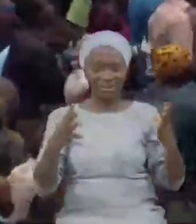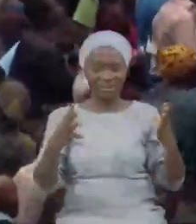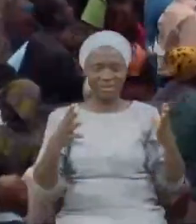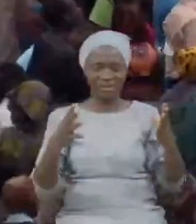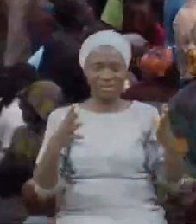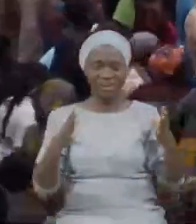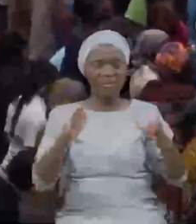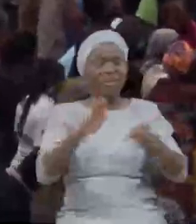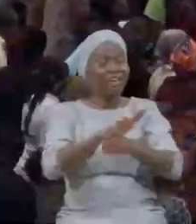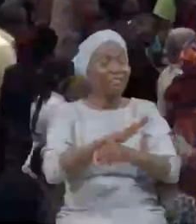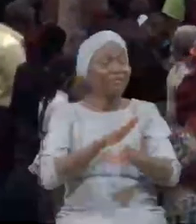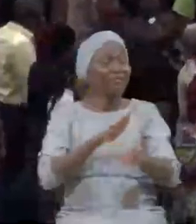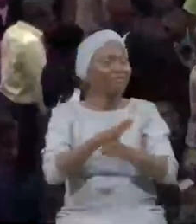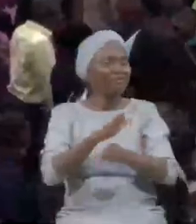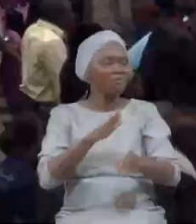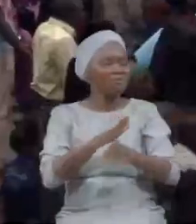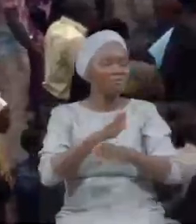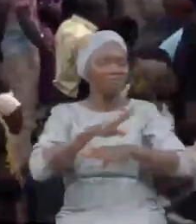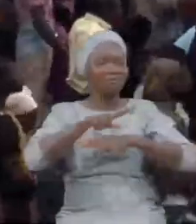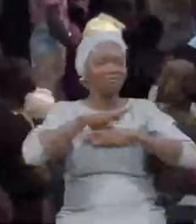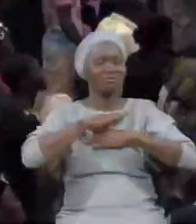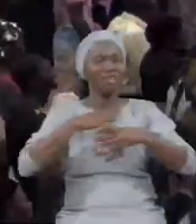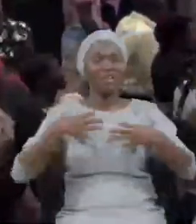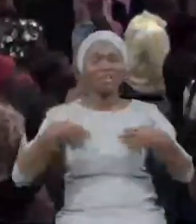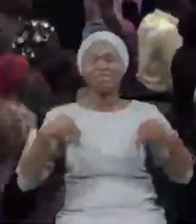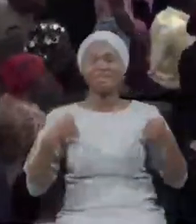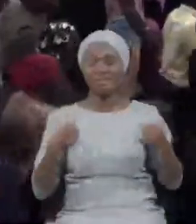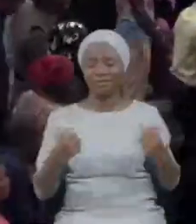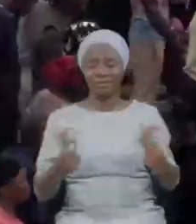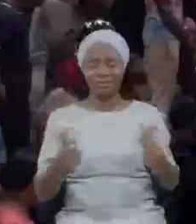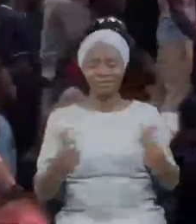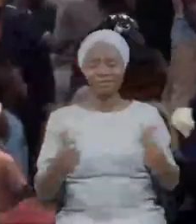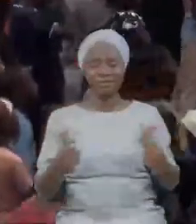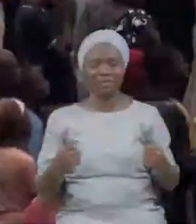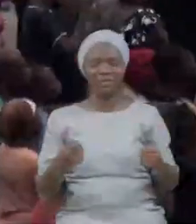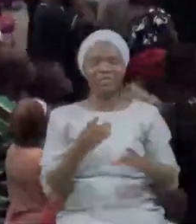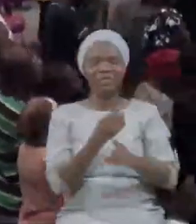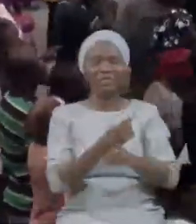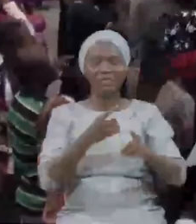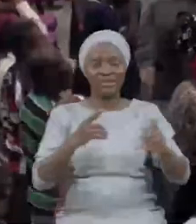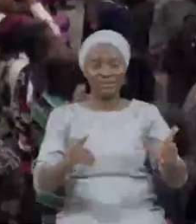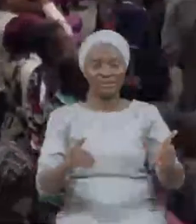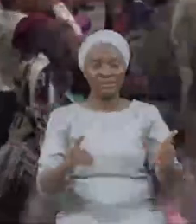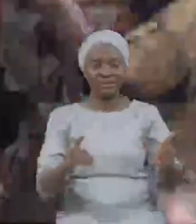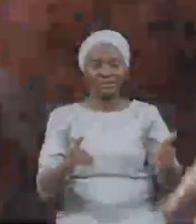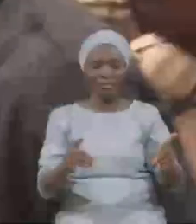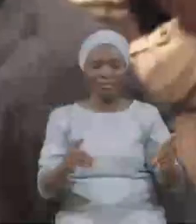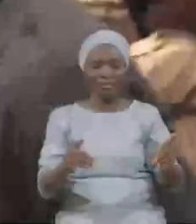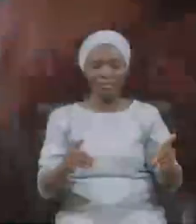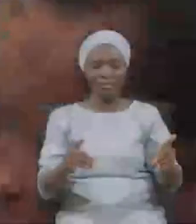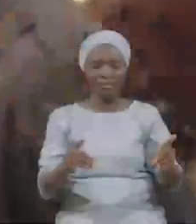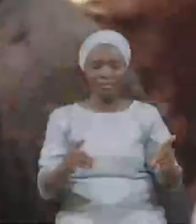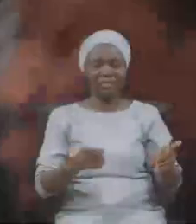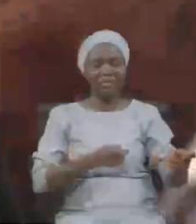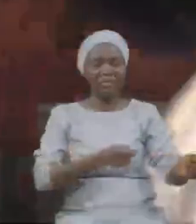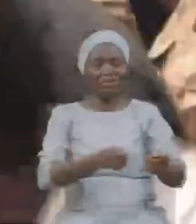la suffisance, la guérison, la délivrance,